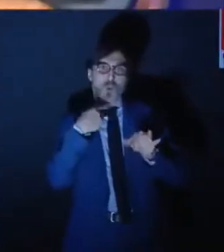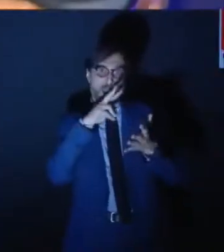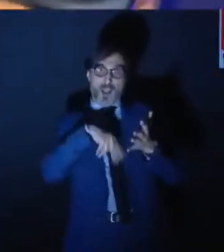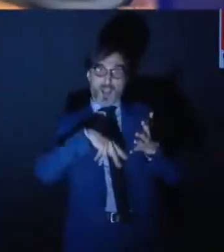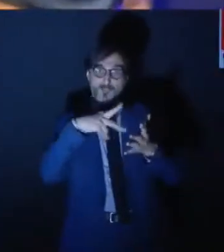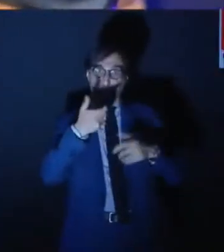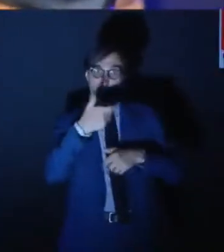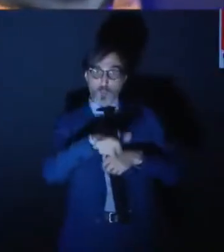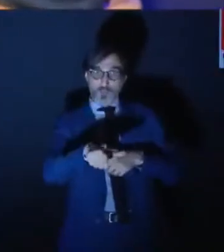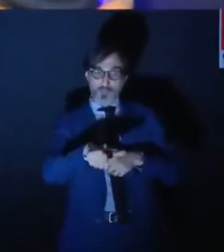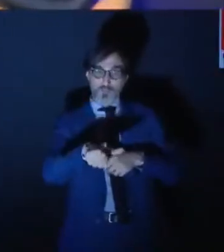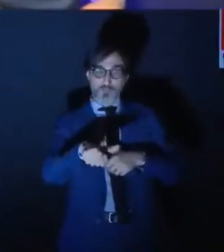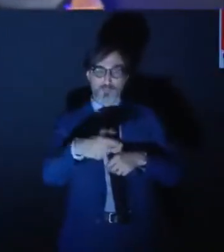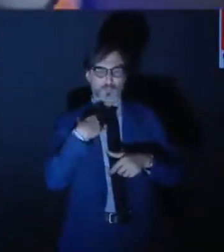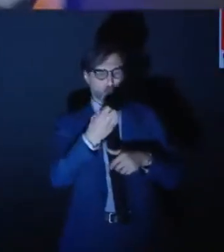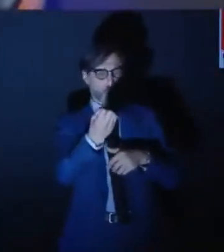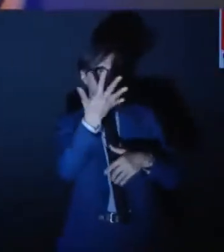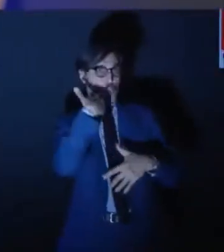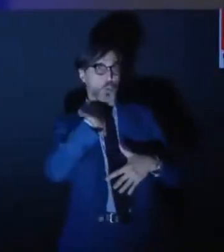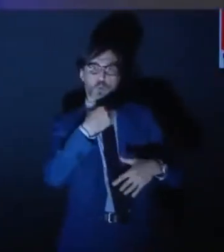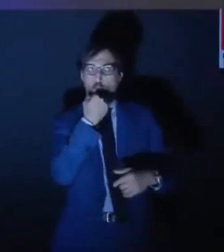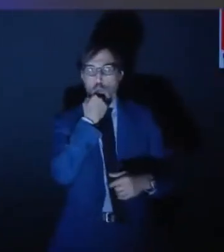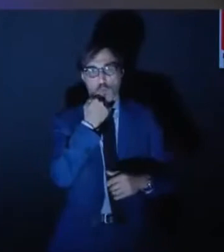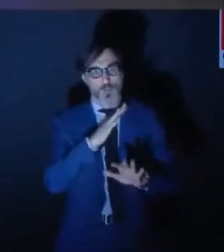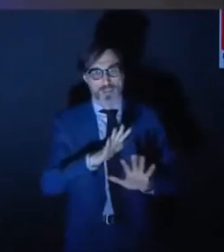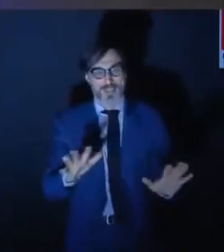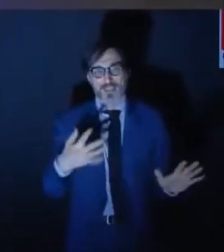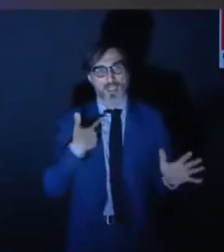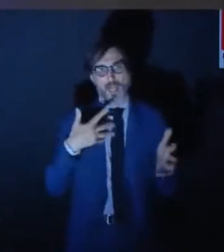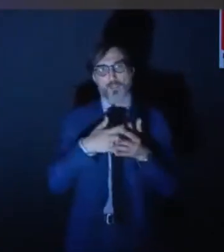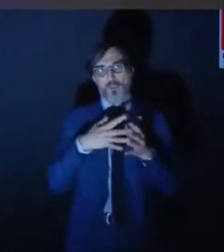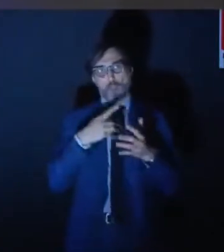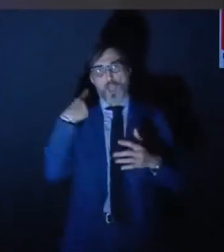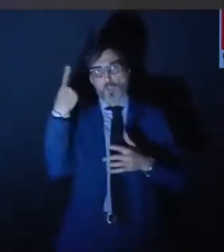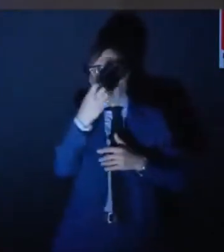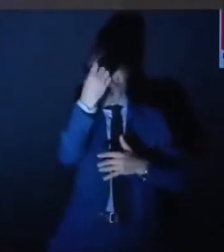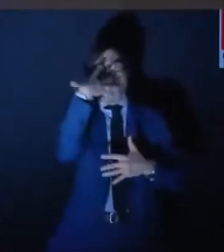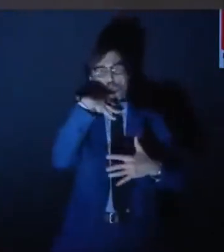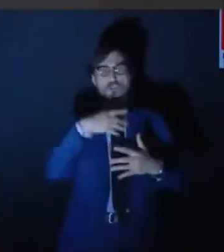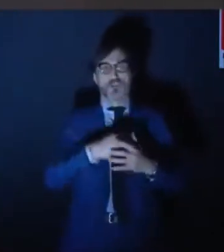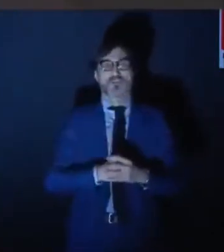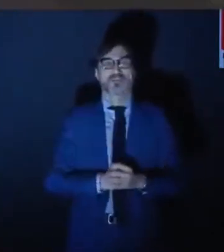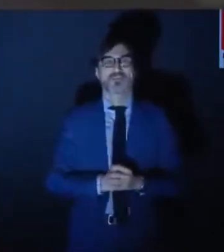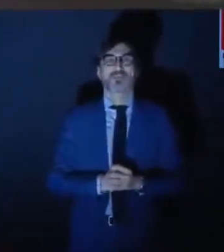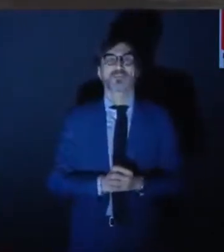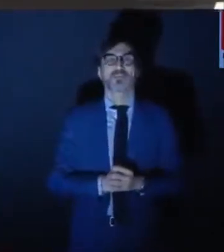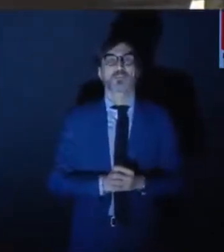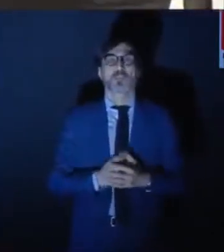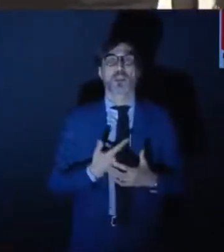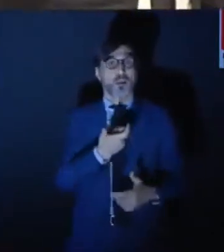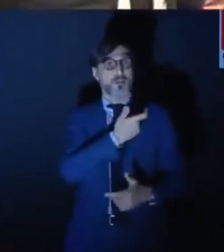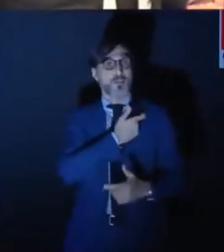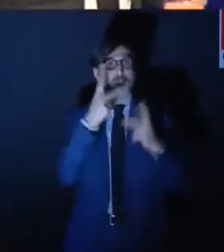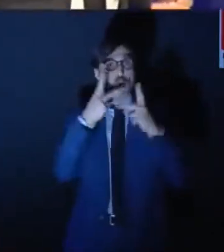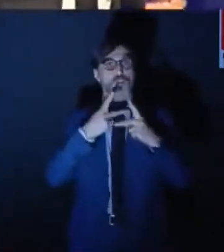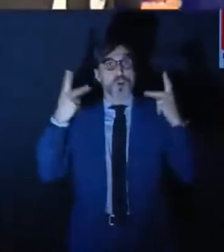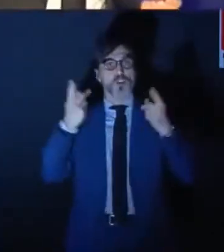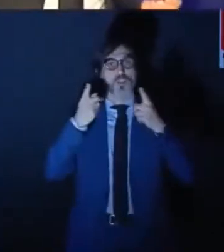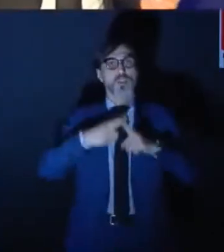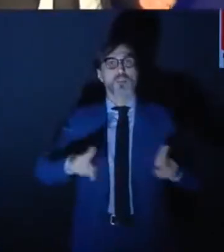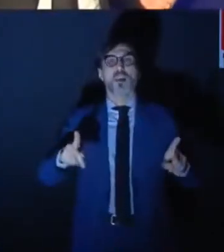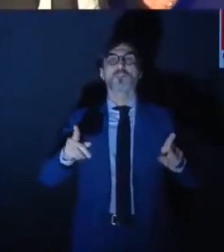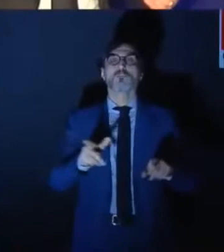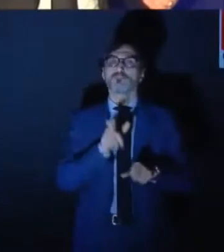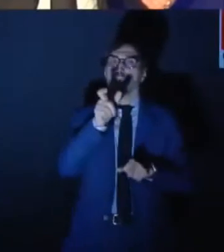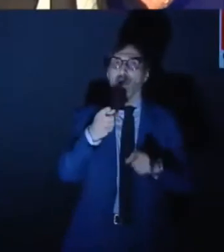lei e siamo pronte quindi mi scuso e la difficoltà di tutti premio sorriso diverso menzione